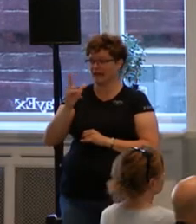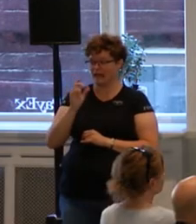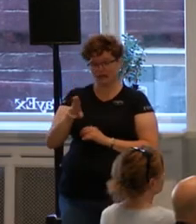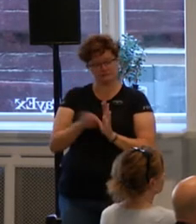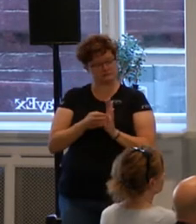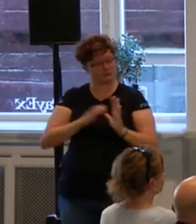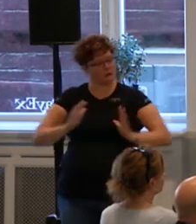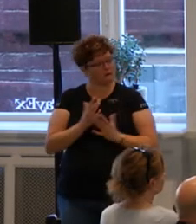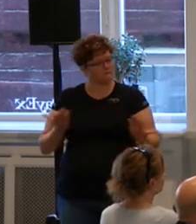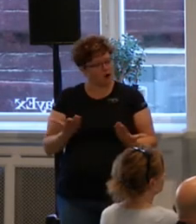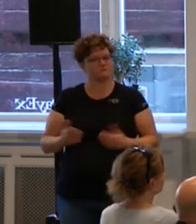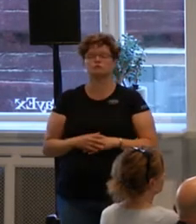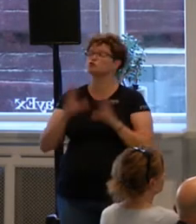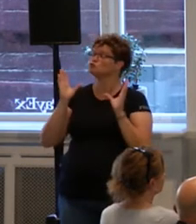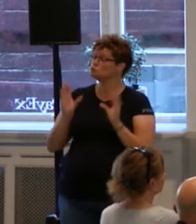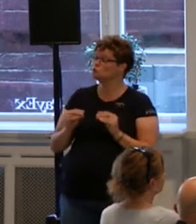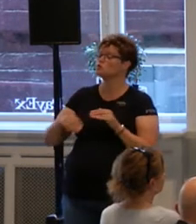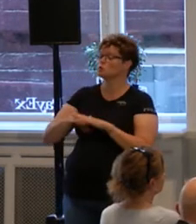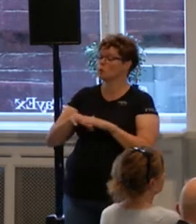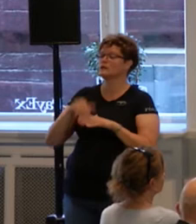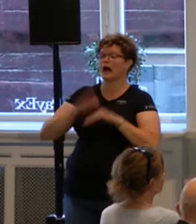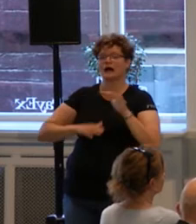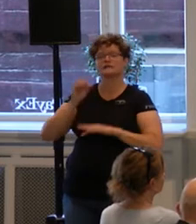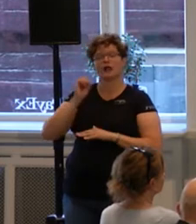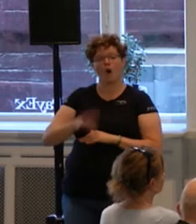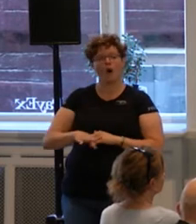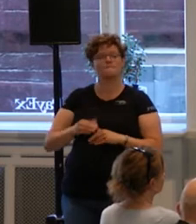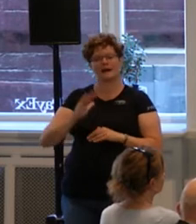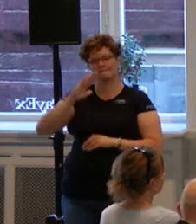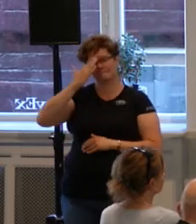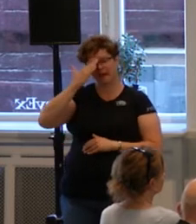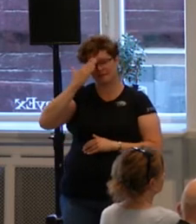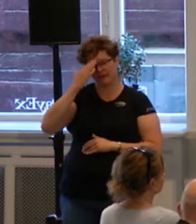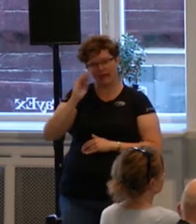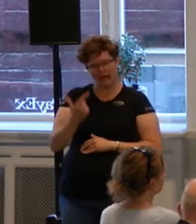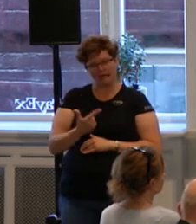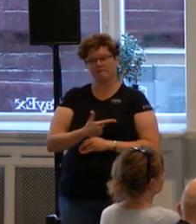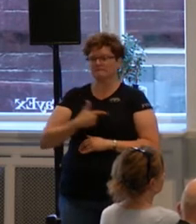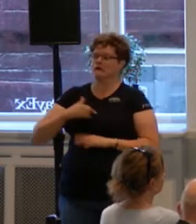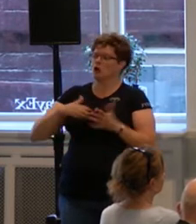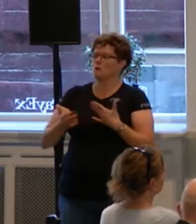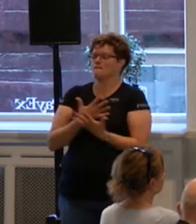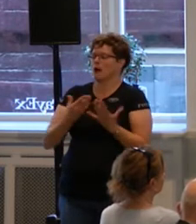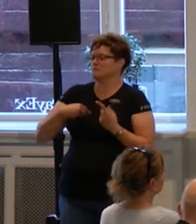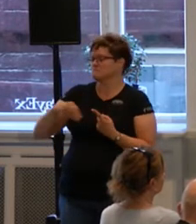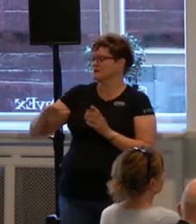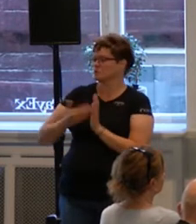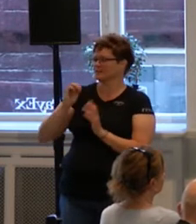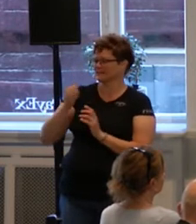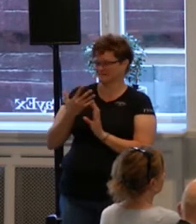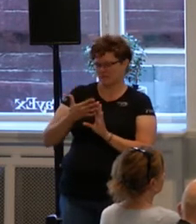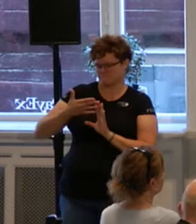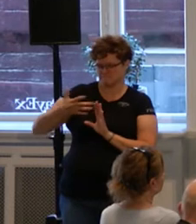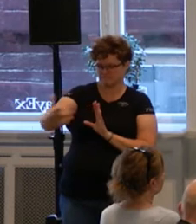kort. I grunden så handlade det om en medvetenhet om att man har gjort otroligt många insatser från 95 och